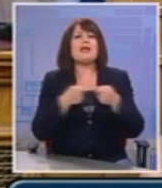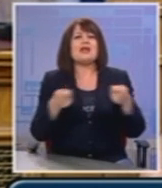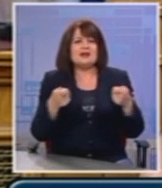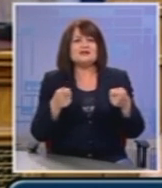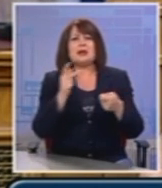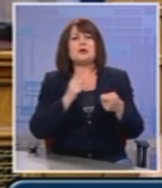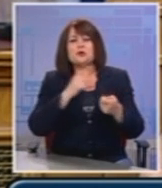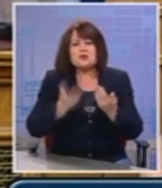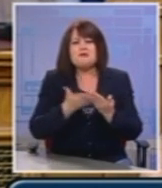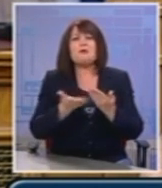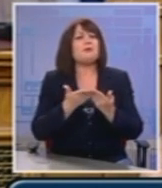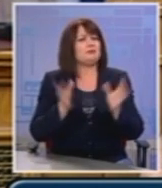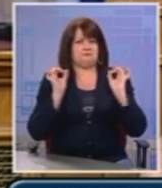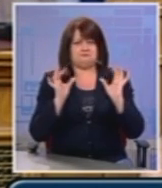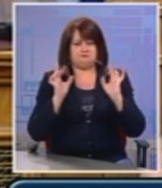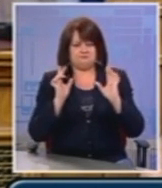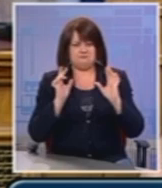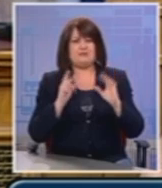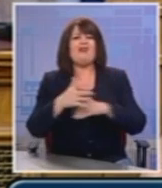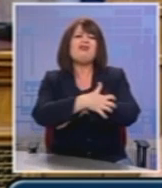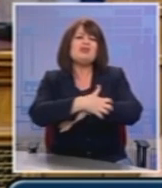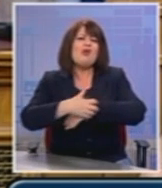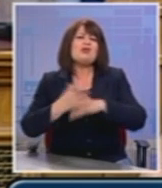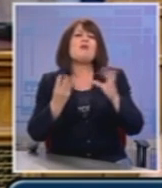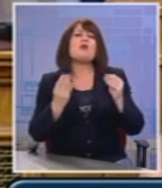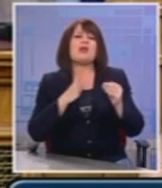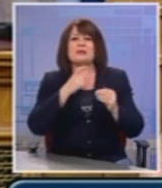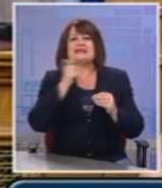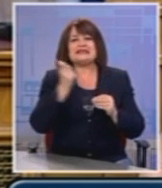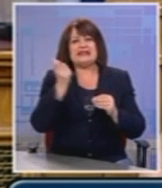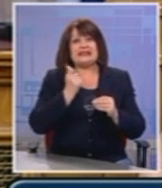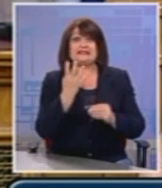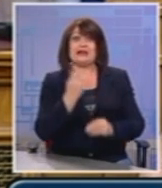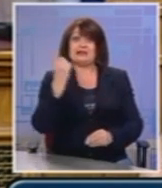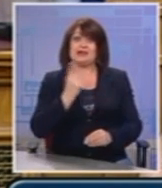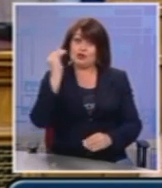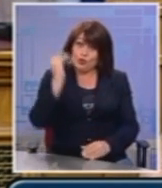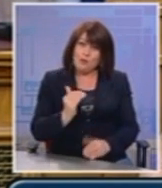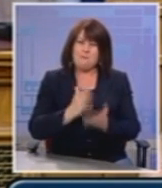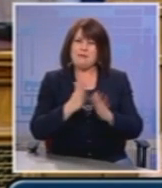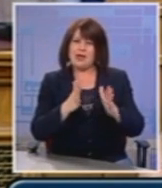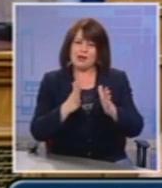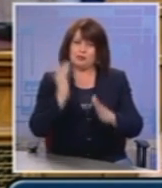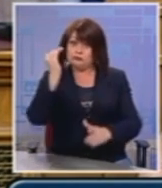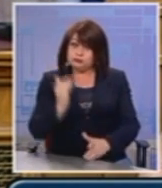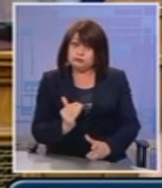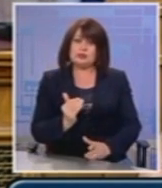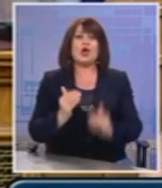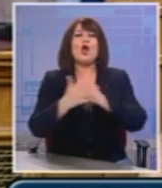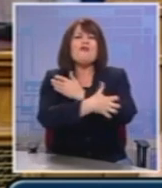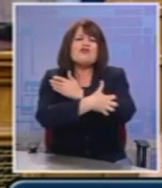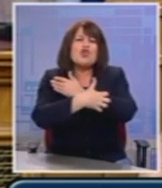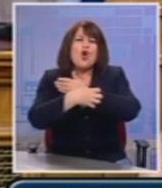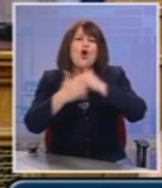προστασίας θέτοντας πολλούς σε κίνδυνο φτώχειας οι συντάξεις σημειώθηκαν 40% κατά μέσο όρο ρίχνοντας κάτω από το όριο της